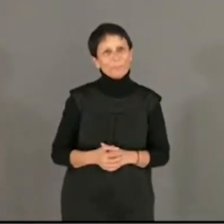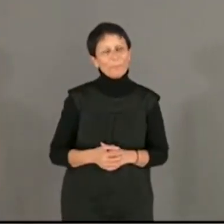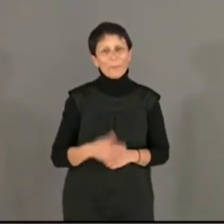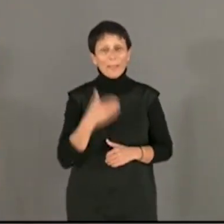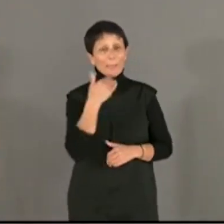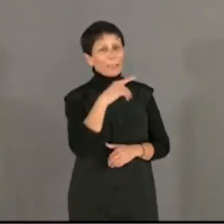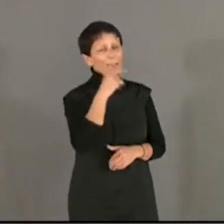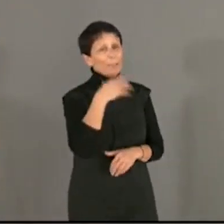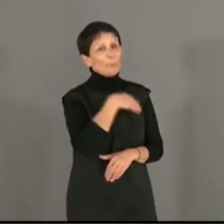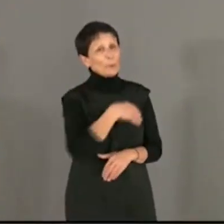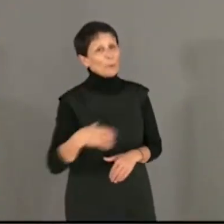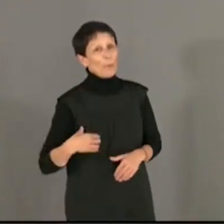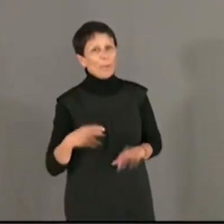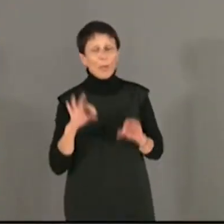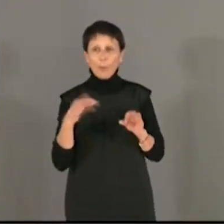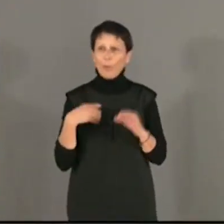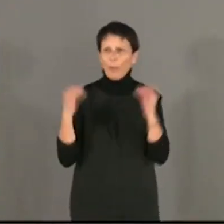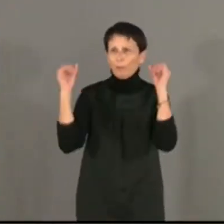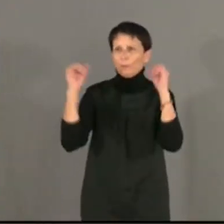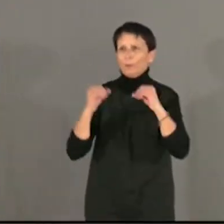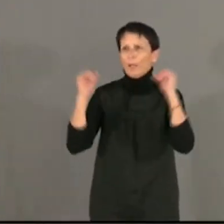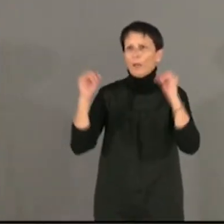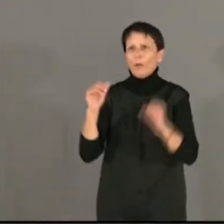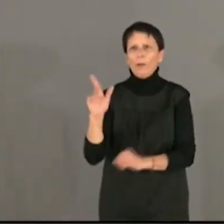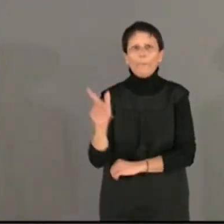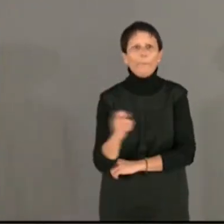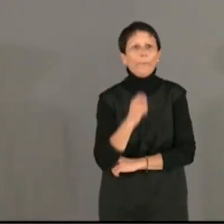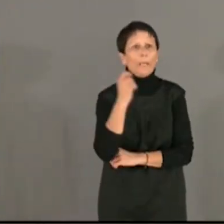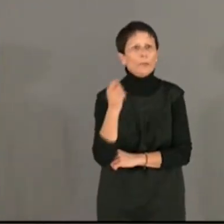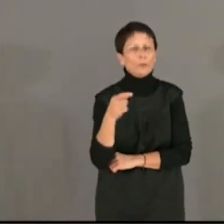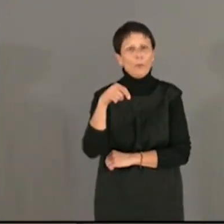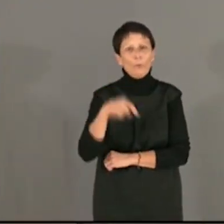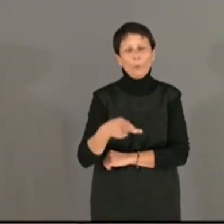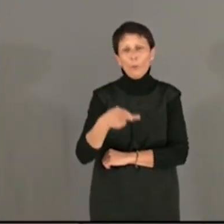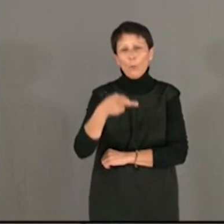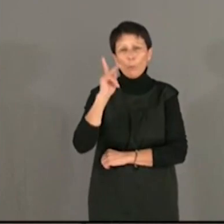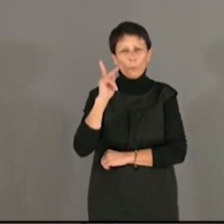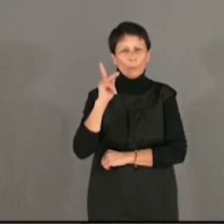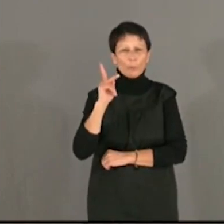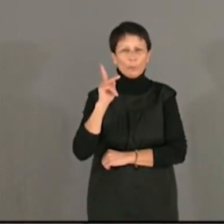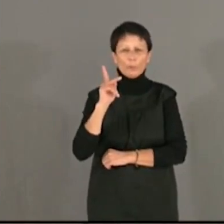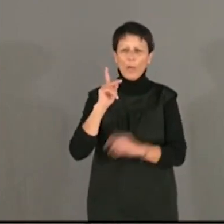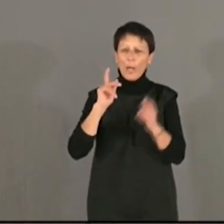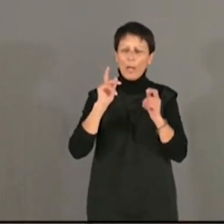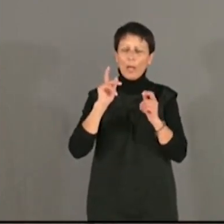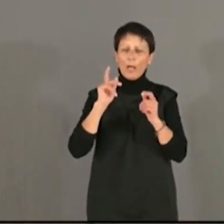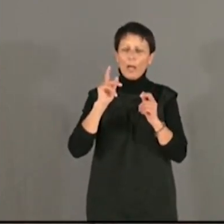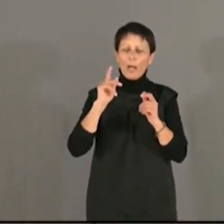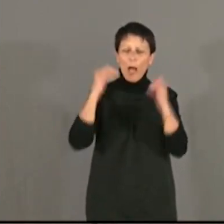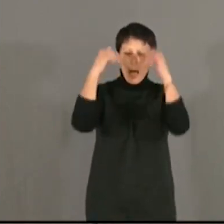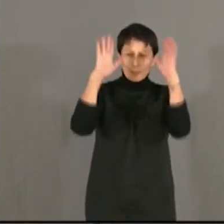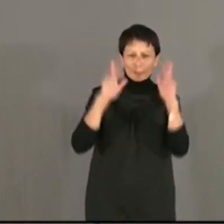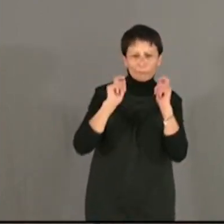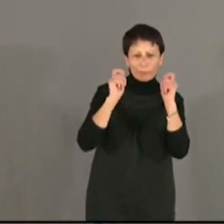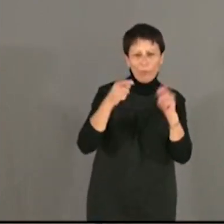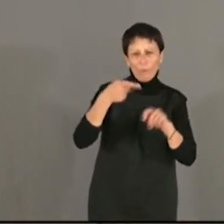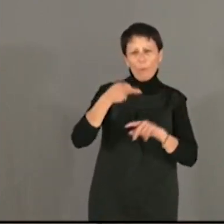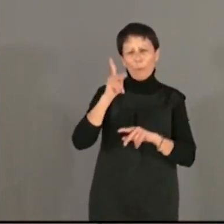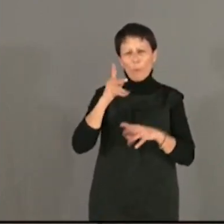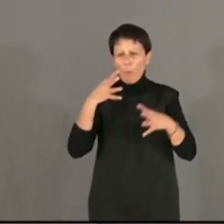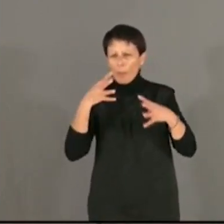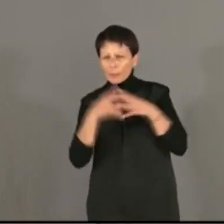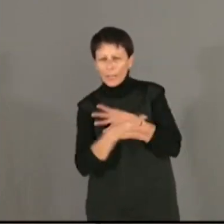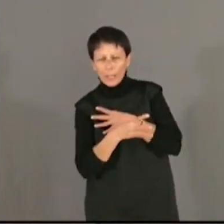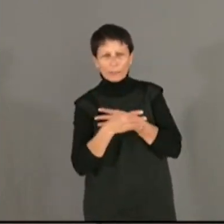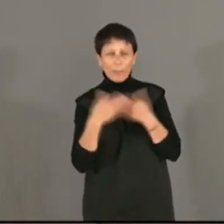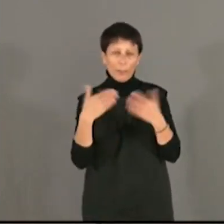Merci, monsieur le maire. Oui, nous sommes parfaitement d'accord pour dire qu'il faut plus de transparence dans l'attribution des logements sociaux. Cela a